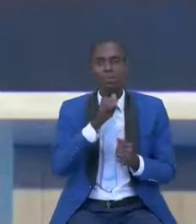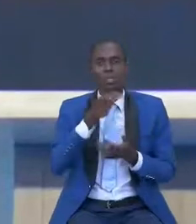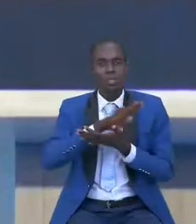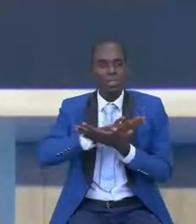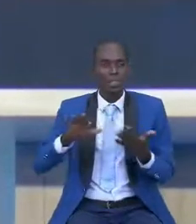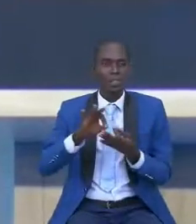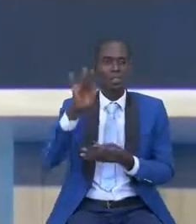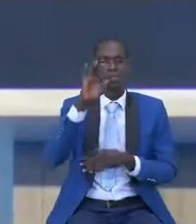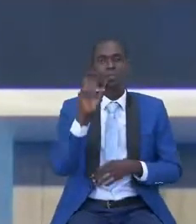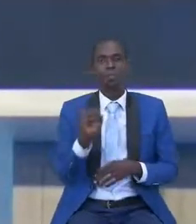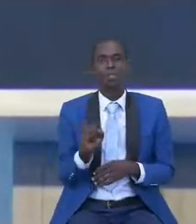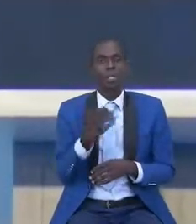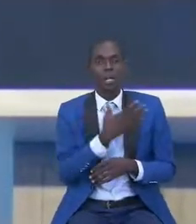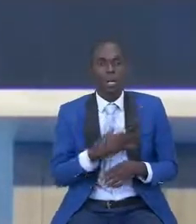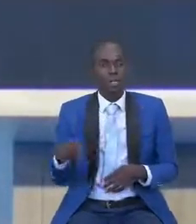impurs.